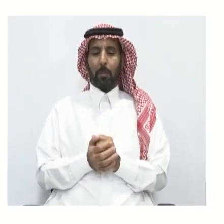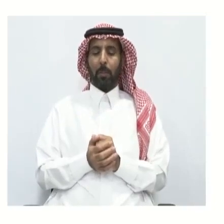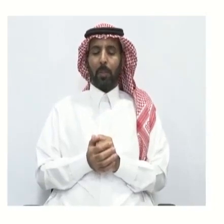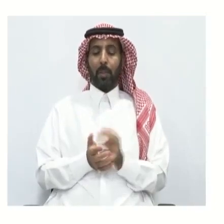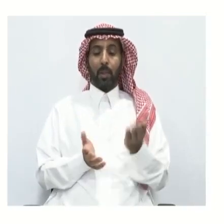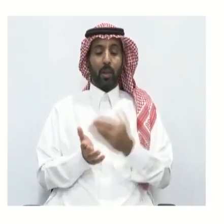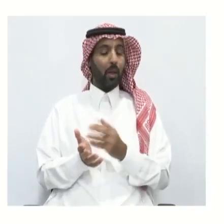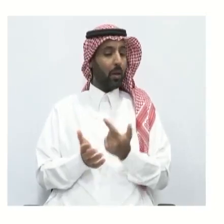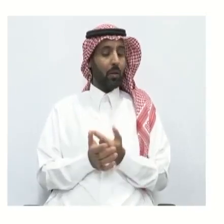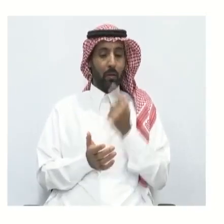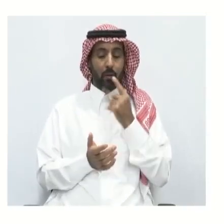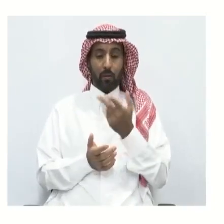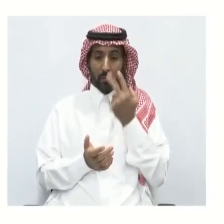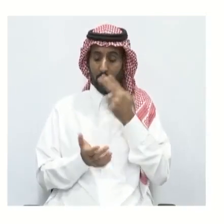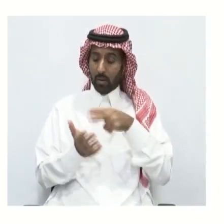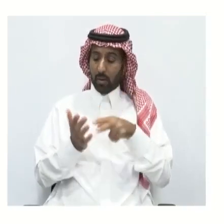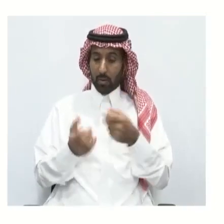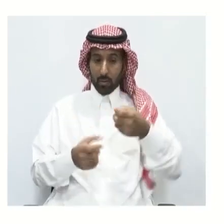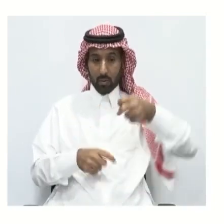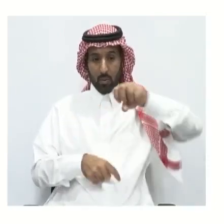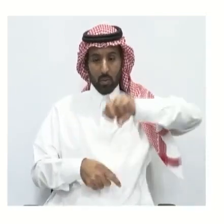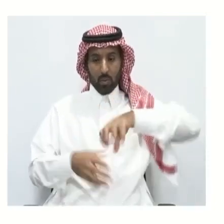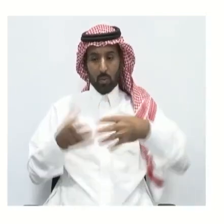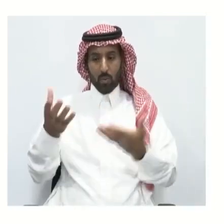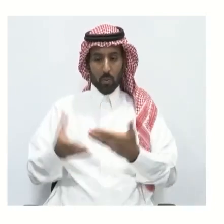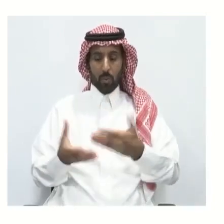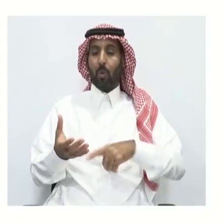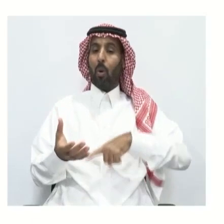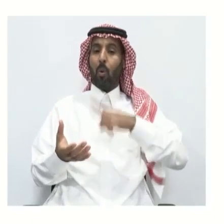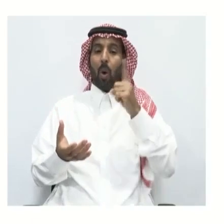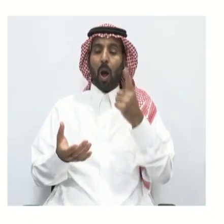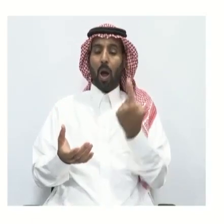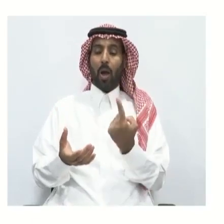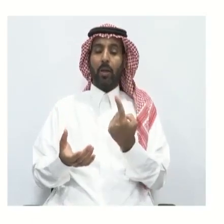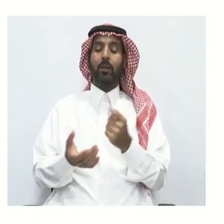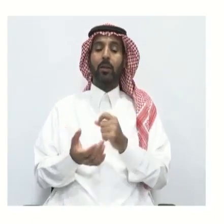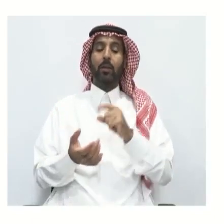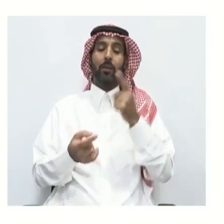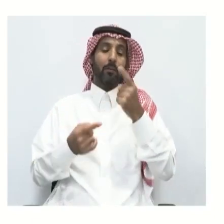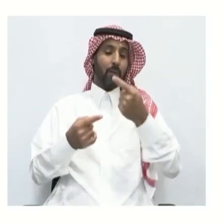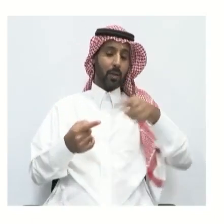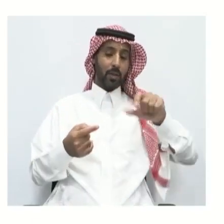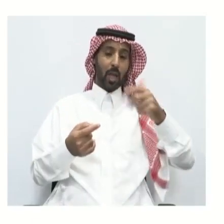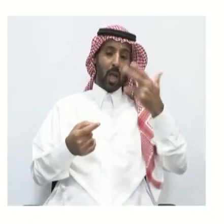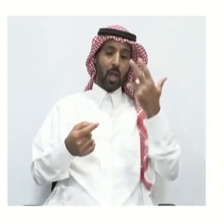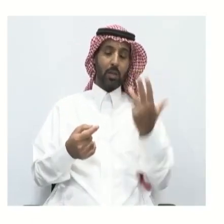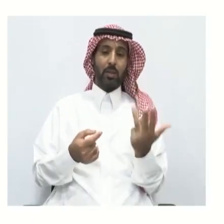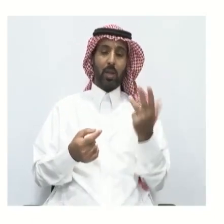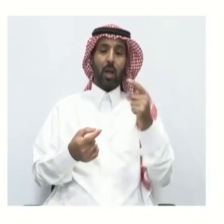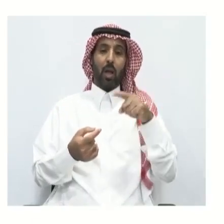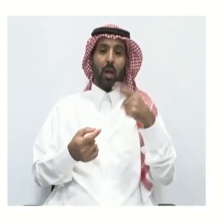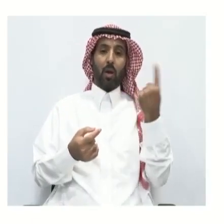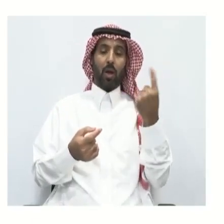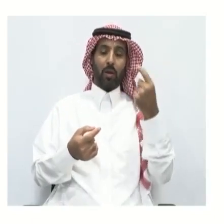اولا احسب المردود النظري اذا تفاعل واحد فاصله تسعه واحد اثنين من الزنك الخطوه الاولى اكتب المعادله